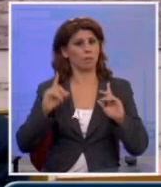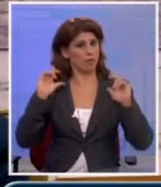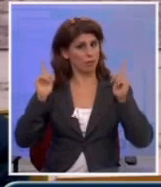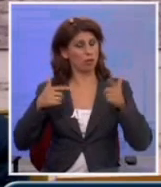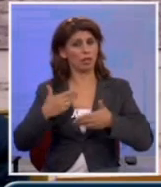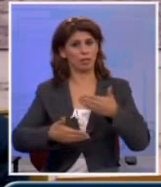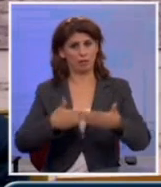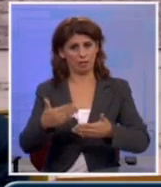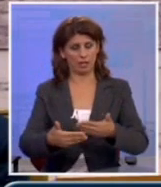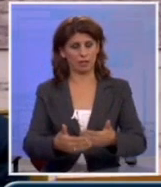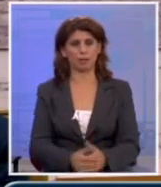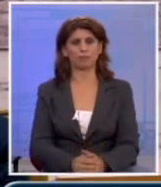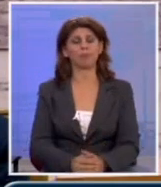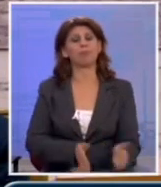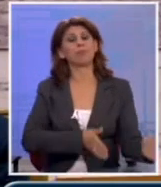δημοκρατική διαδικασία.